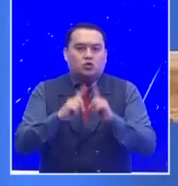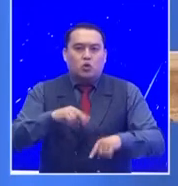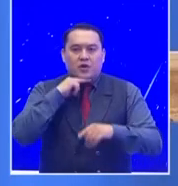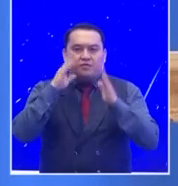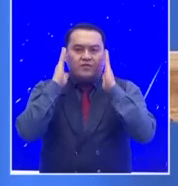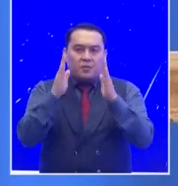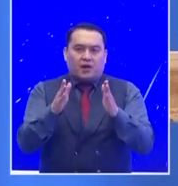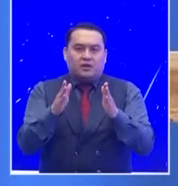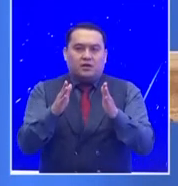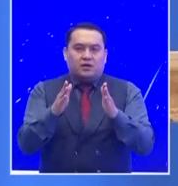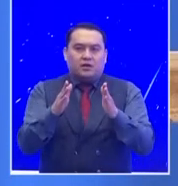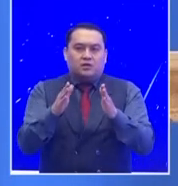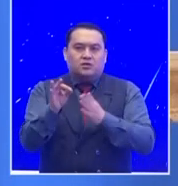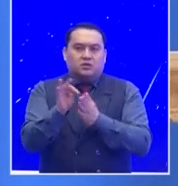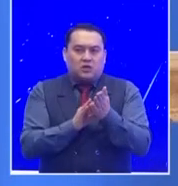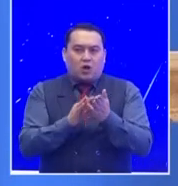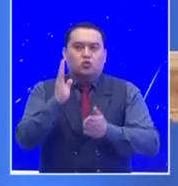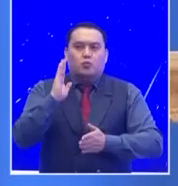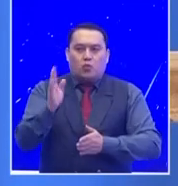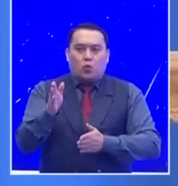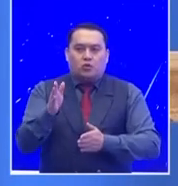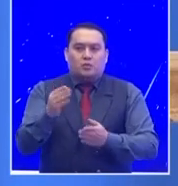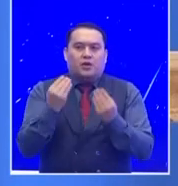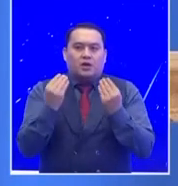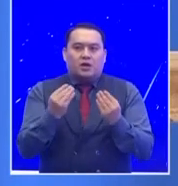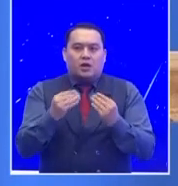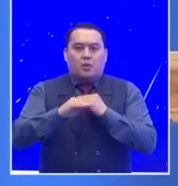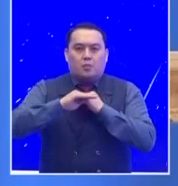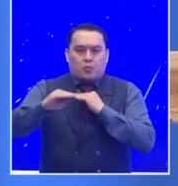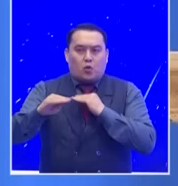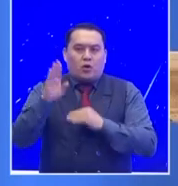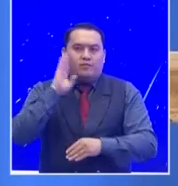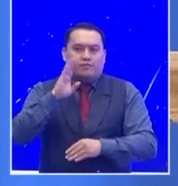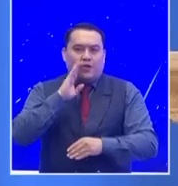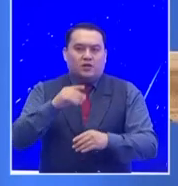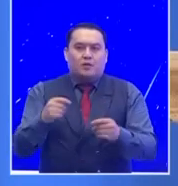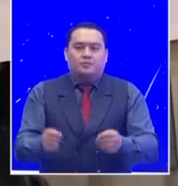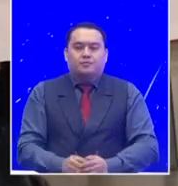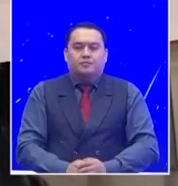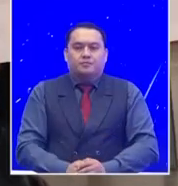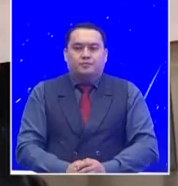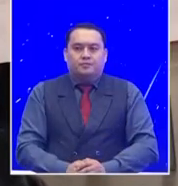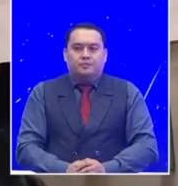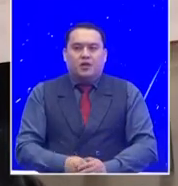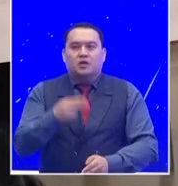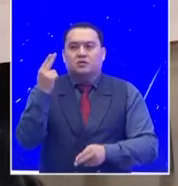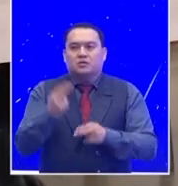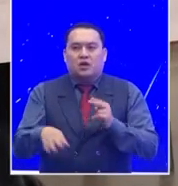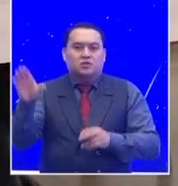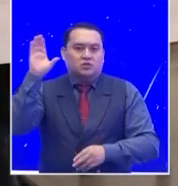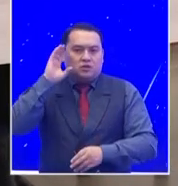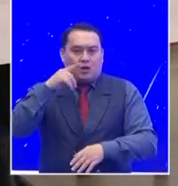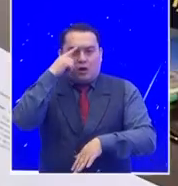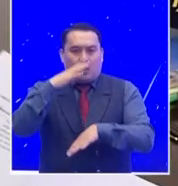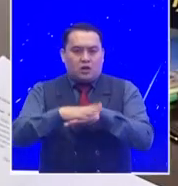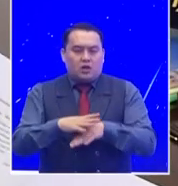низовье, вот, сразу же появятся прекрасные поливные земли и пастбища. По завершению заслушивания